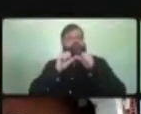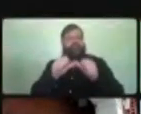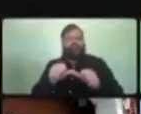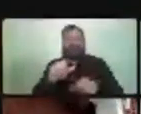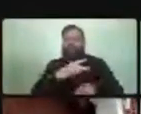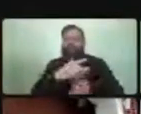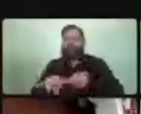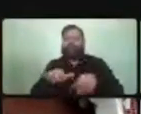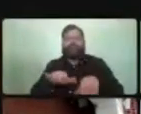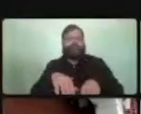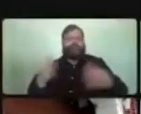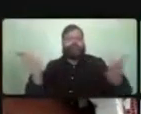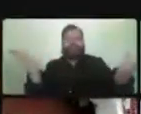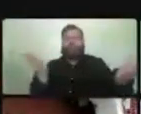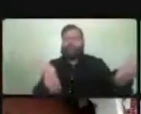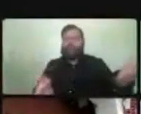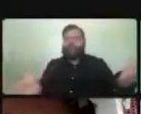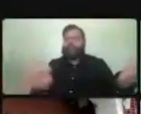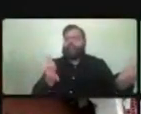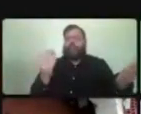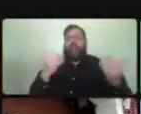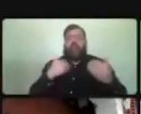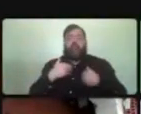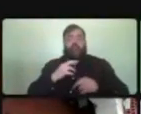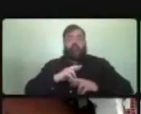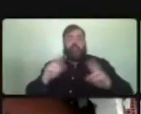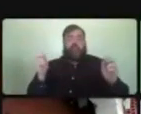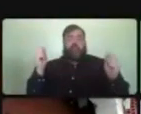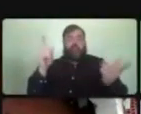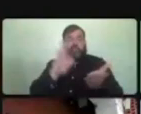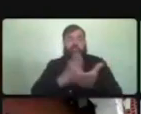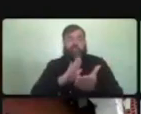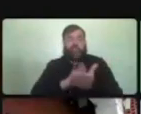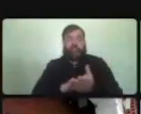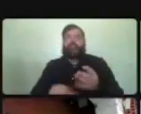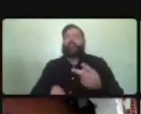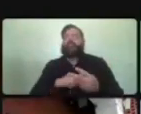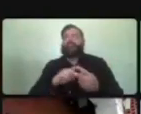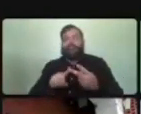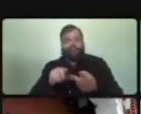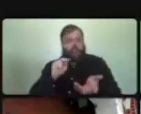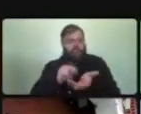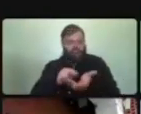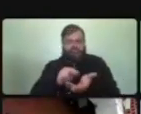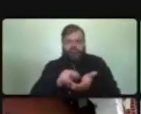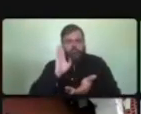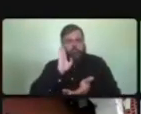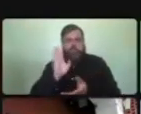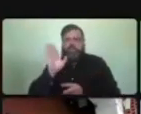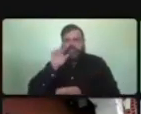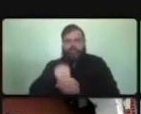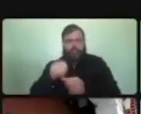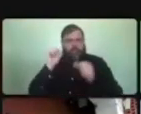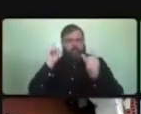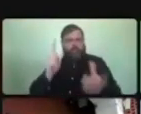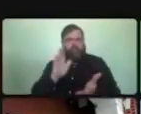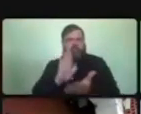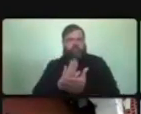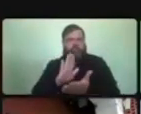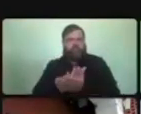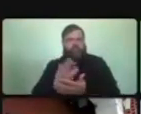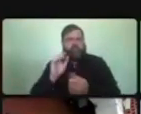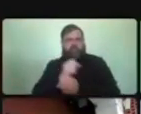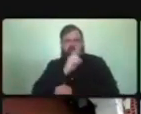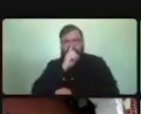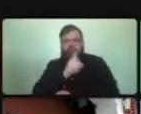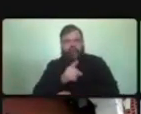matumizi ya PPE na vifaa vingine. Kwa yeyote ambaye angependa kupata vifaa hivyo, tutakuwa na wauguzi